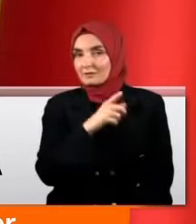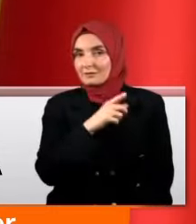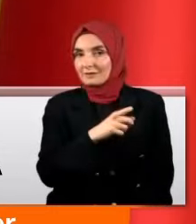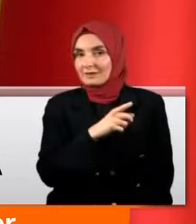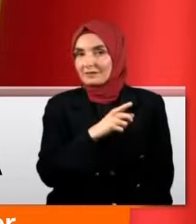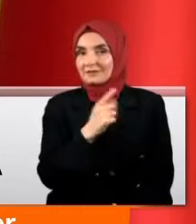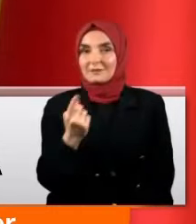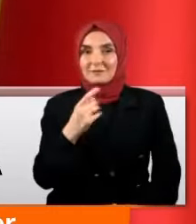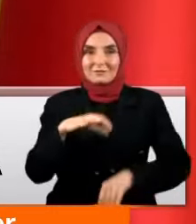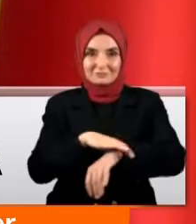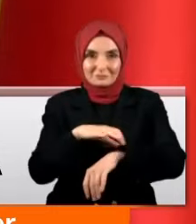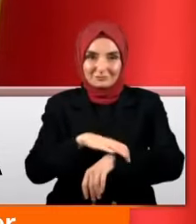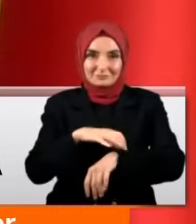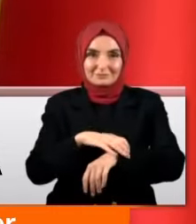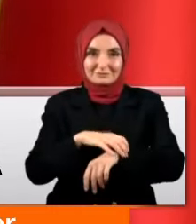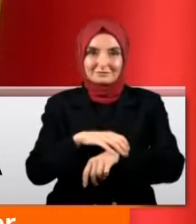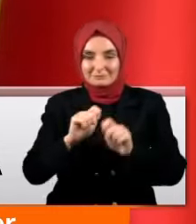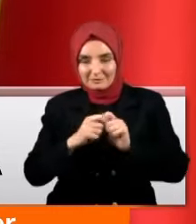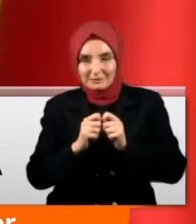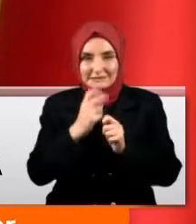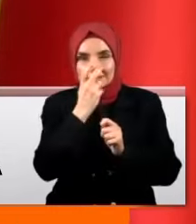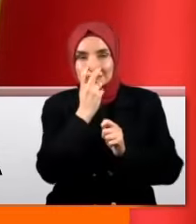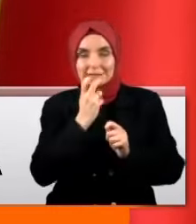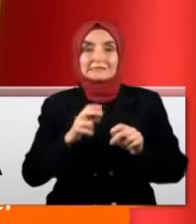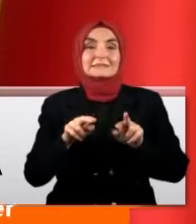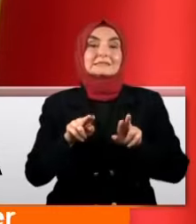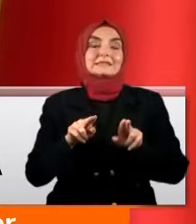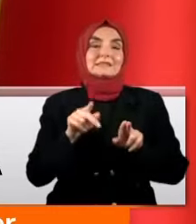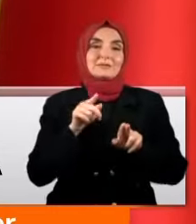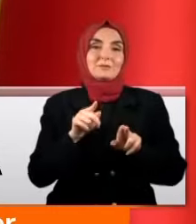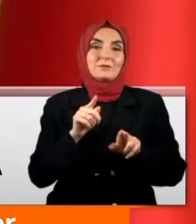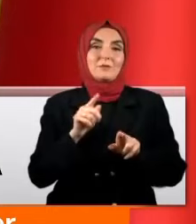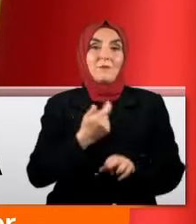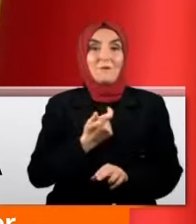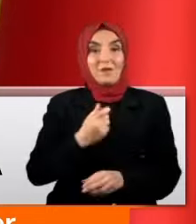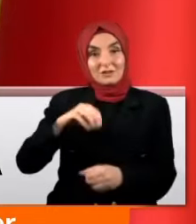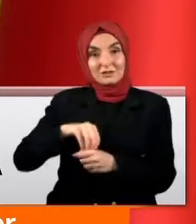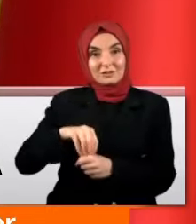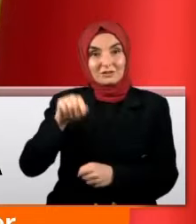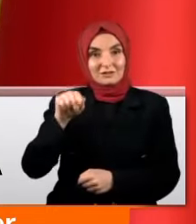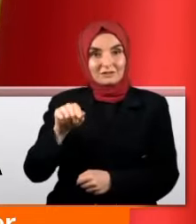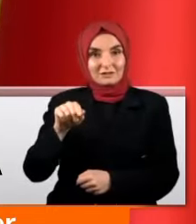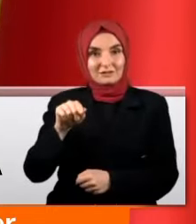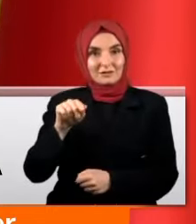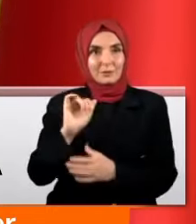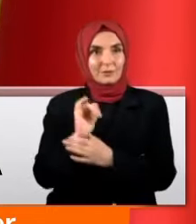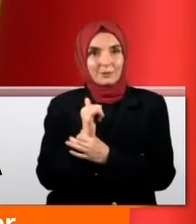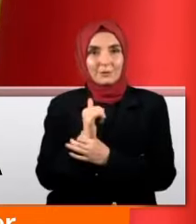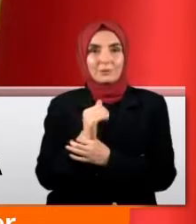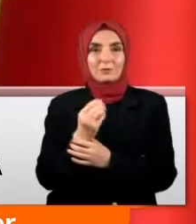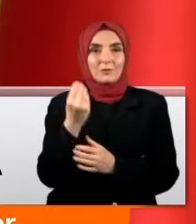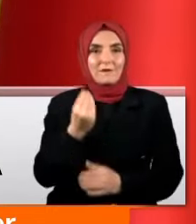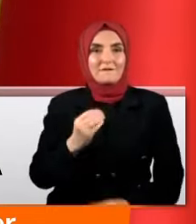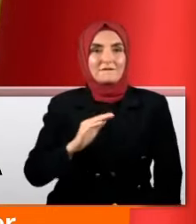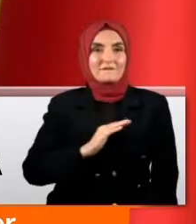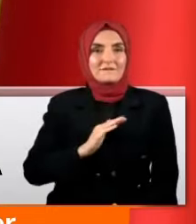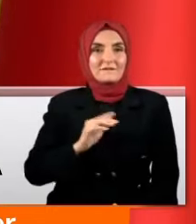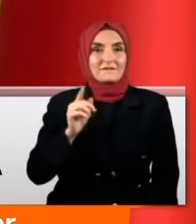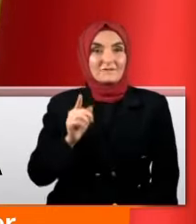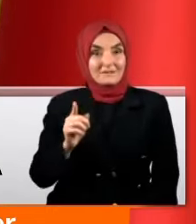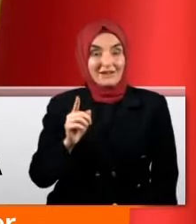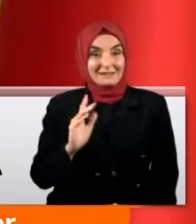kuyumcu titizliğinde öğrencisinin içindeki o cevheri işleyen, öğrencisine değer